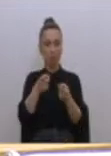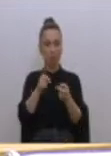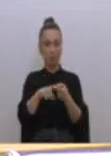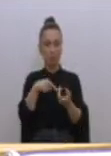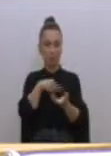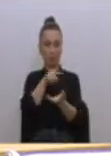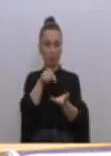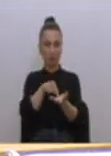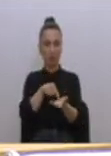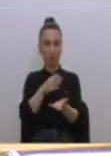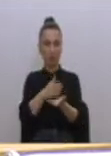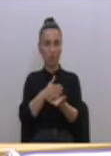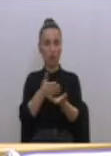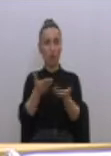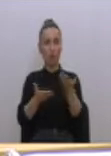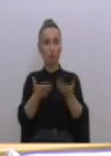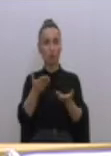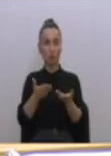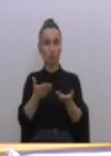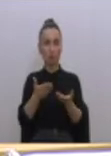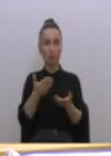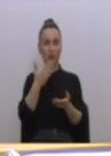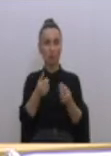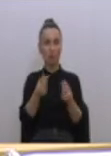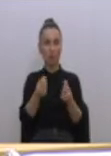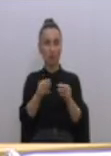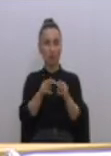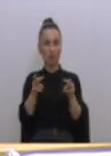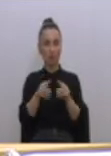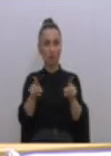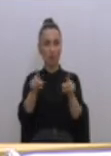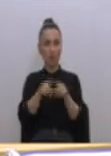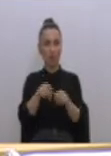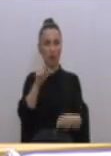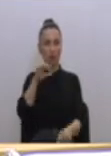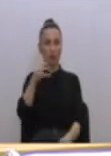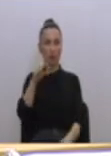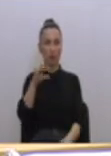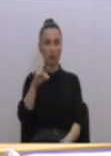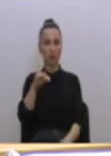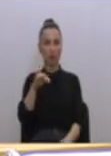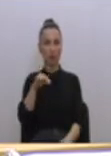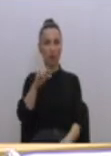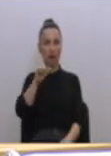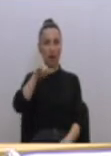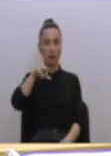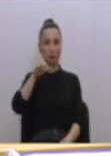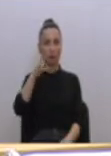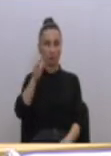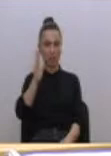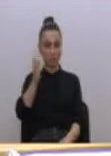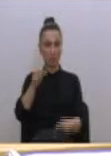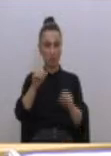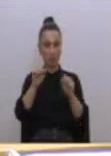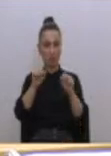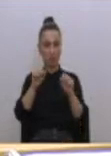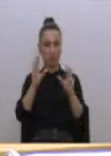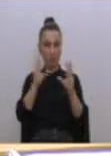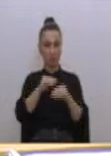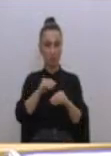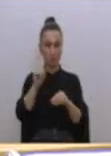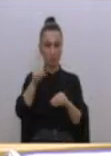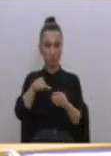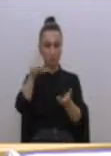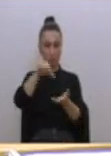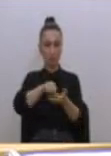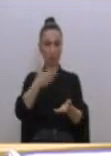se întâmplă, e ce se întâmplă, e ce se întâmplă, e ce se întâmplă, e ce